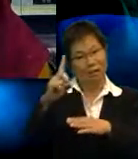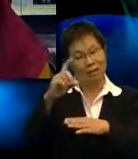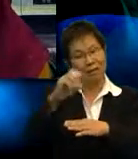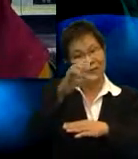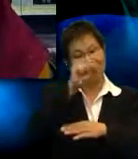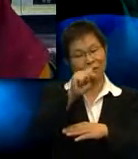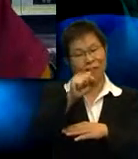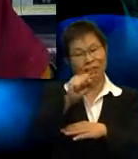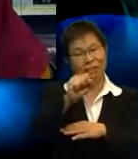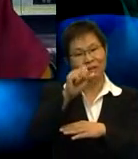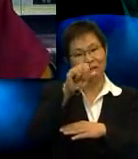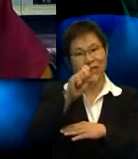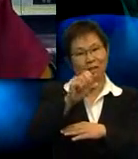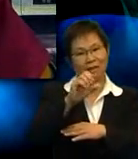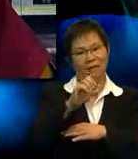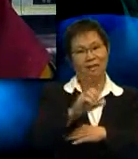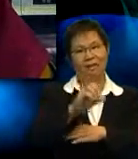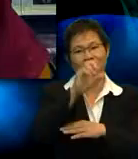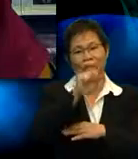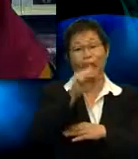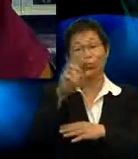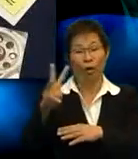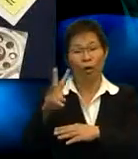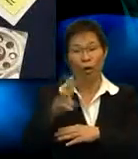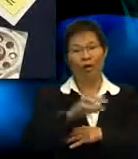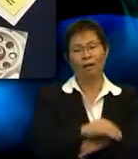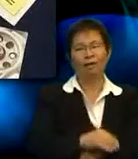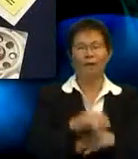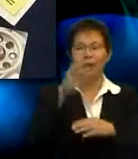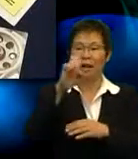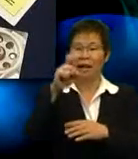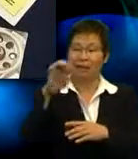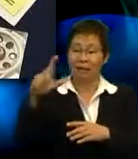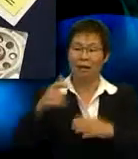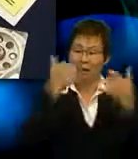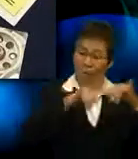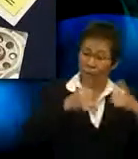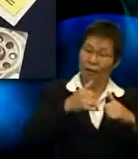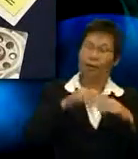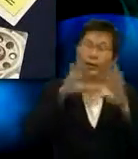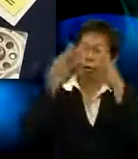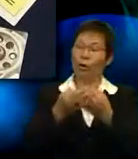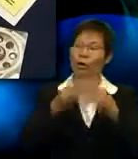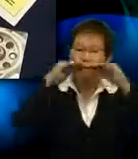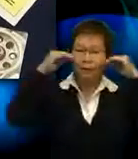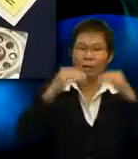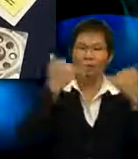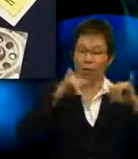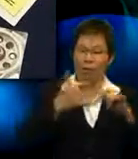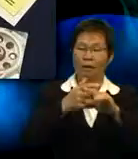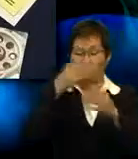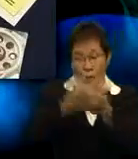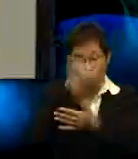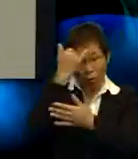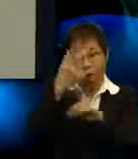Kad permainan yang saya namakan Keluarga Ceria. Permainan ini diinovasikan dari permainan